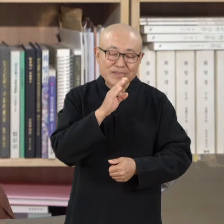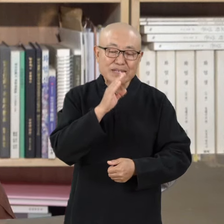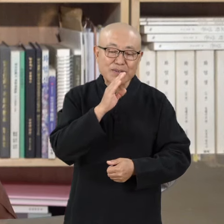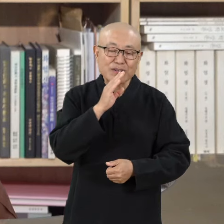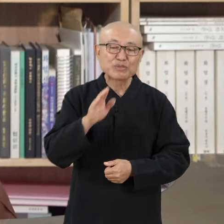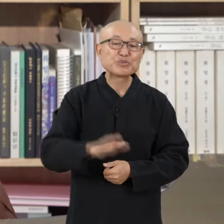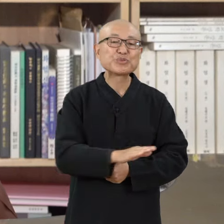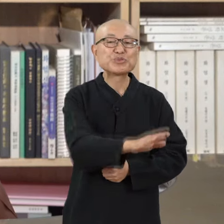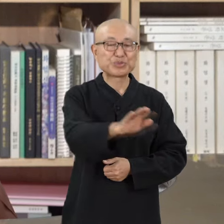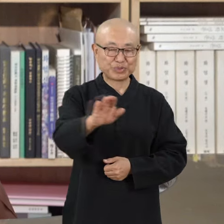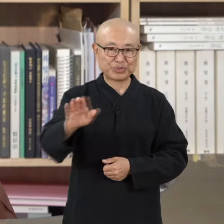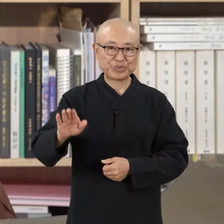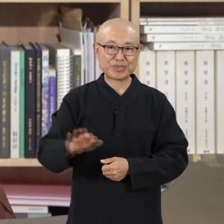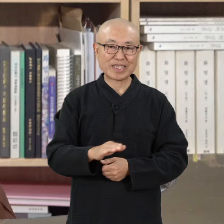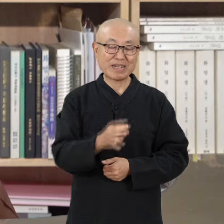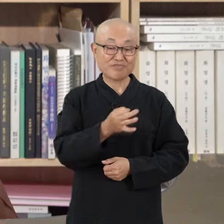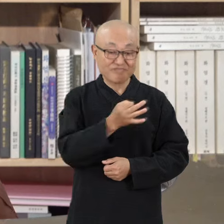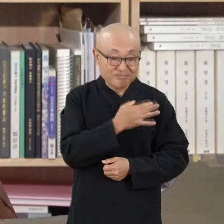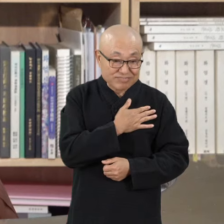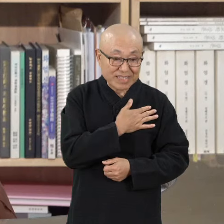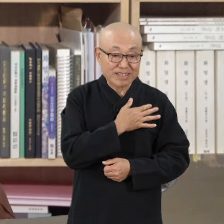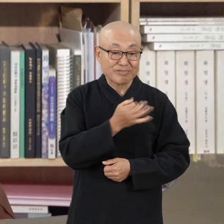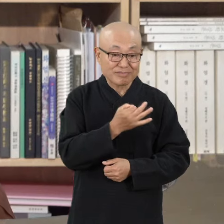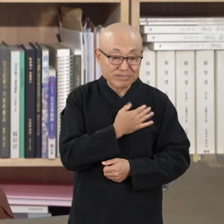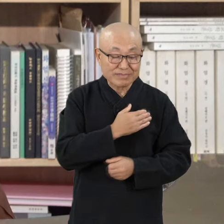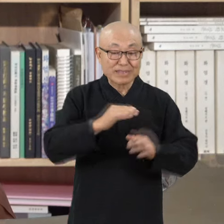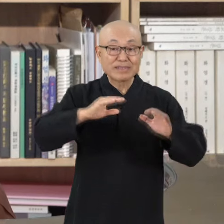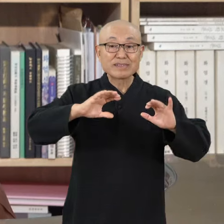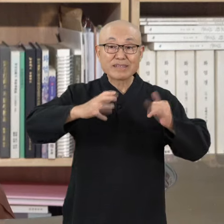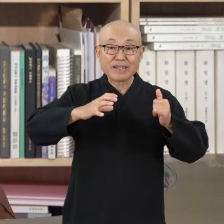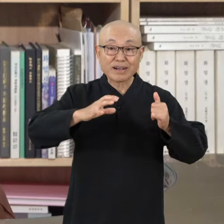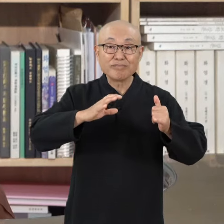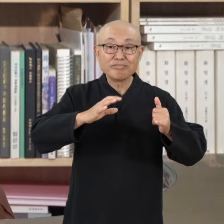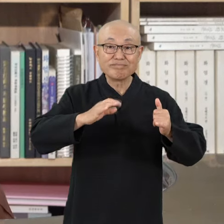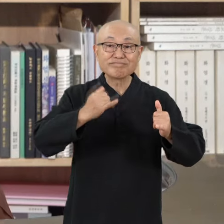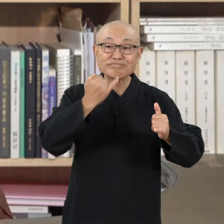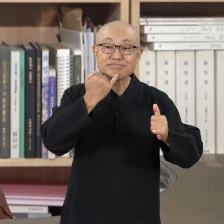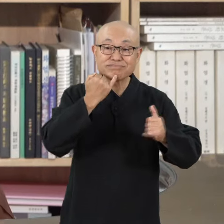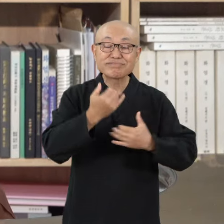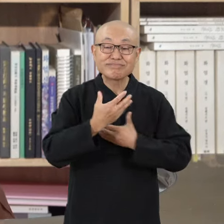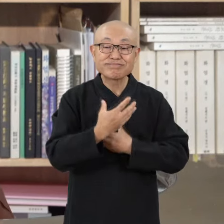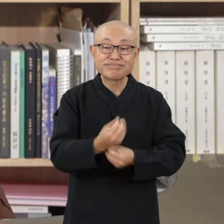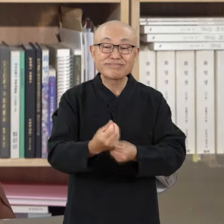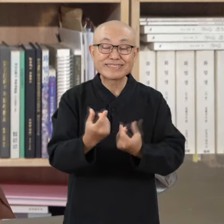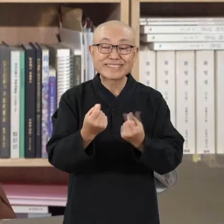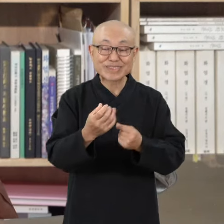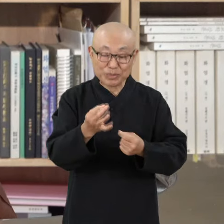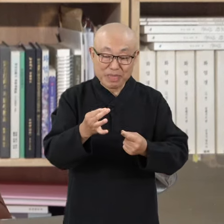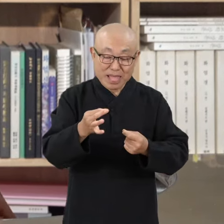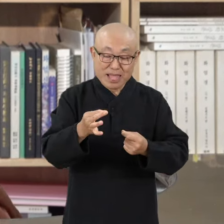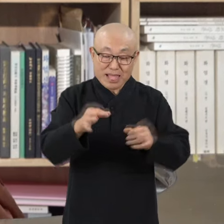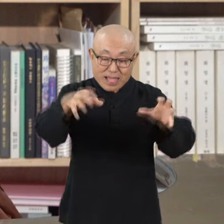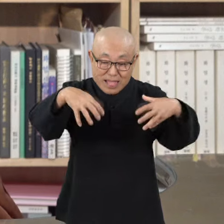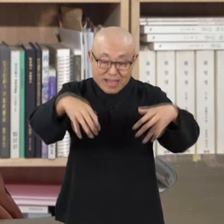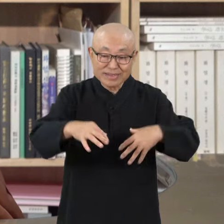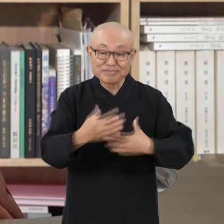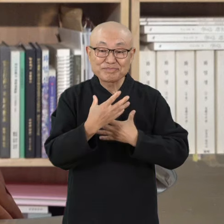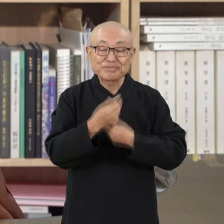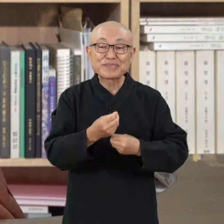뭐 우리가 부유하면 이 세상을 살기에는 넉넉하고 편리하고 또 그것이 있어야